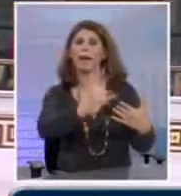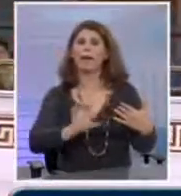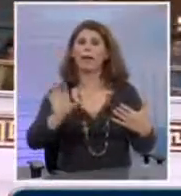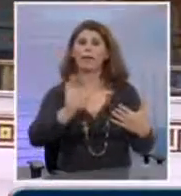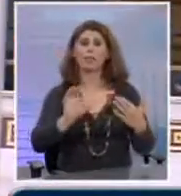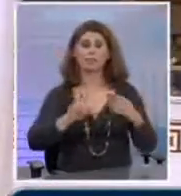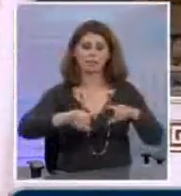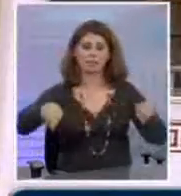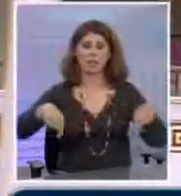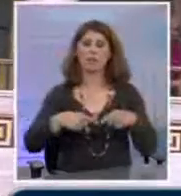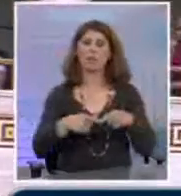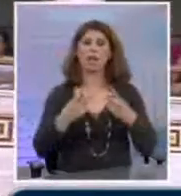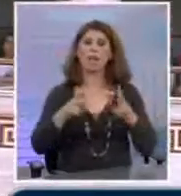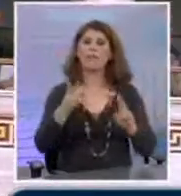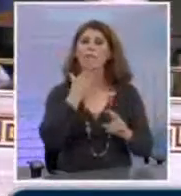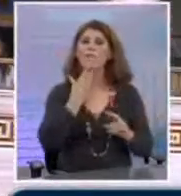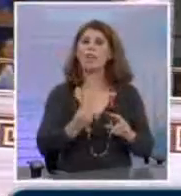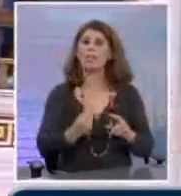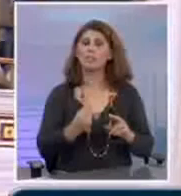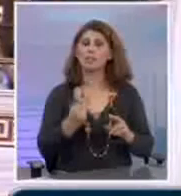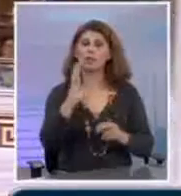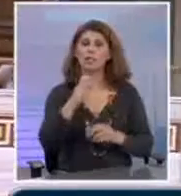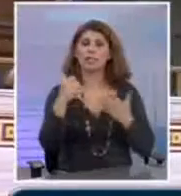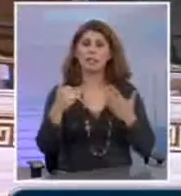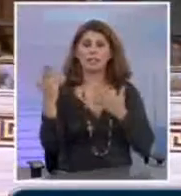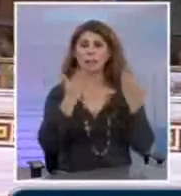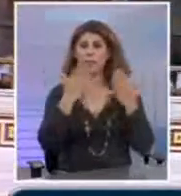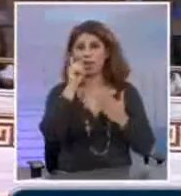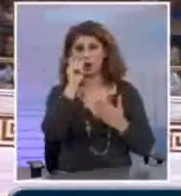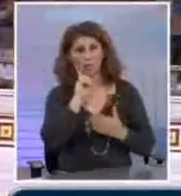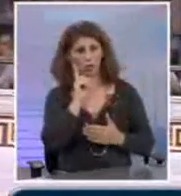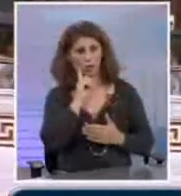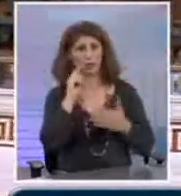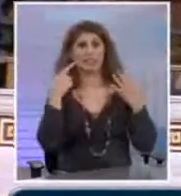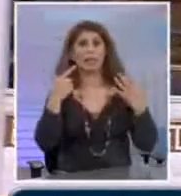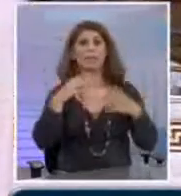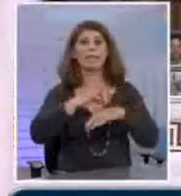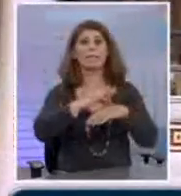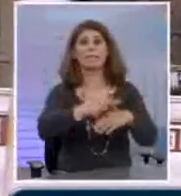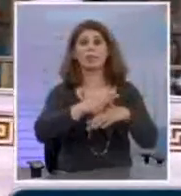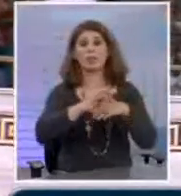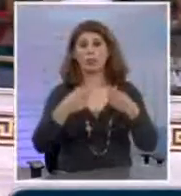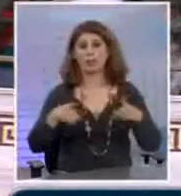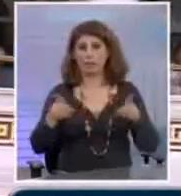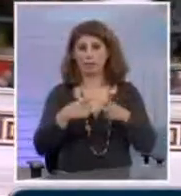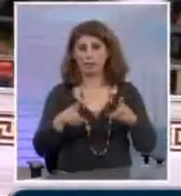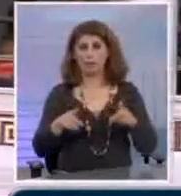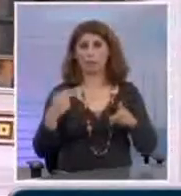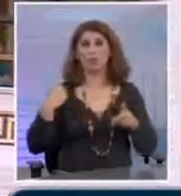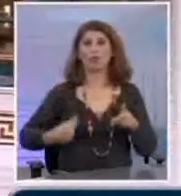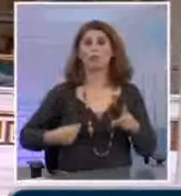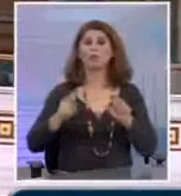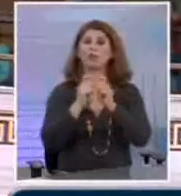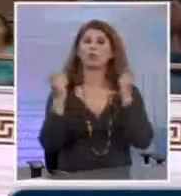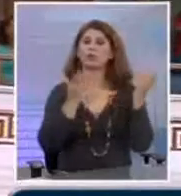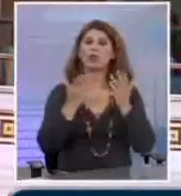αίθουσας Ελευθερίου Βενιζέλου 46 μαθήτριες και μαθητές και 7 συνοδοί εκπαιδευτικοί από το Δημοτικό